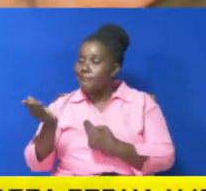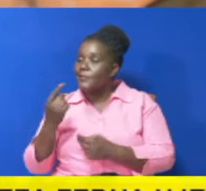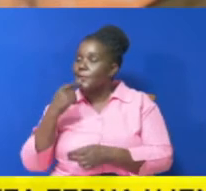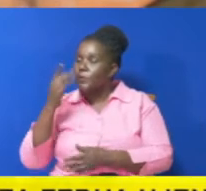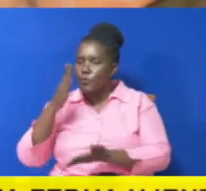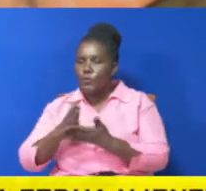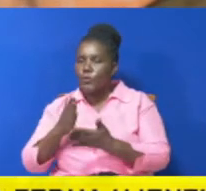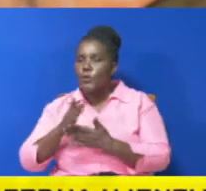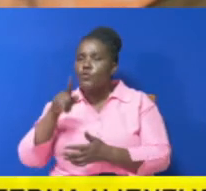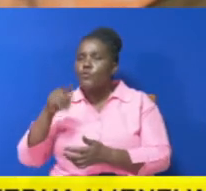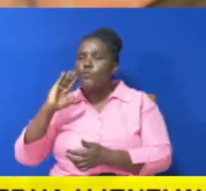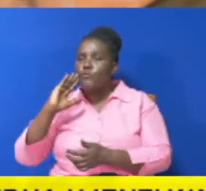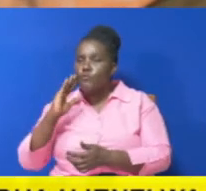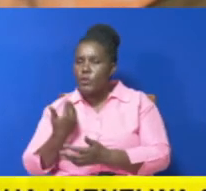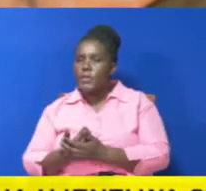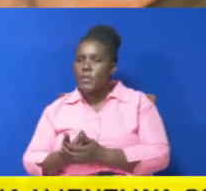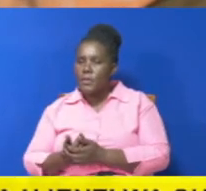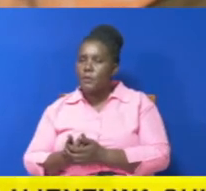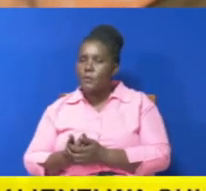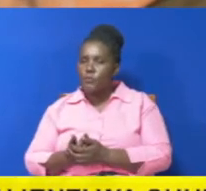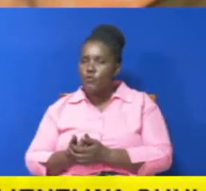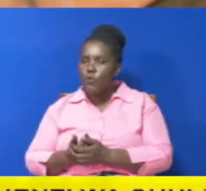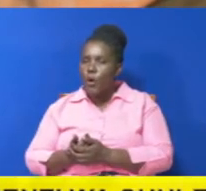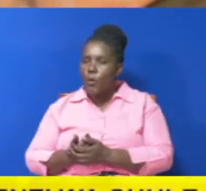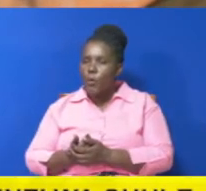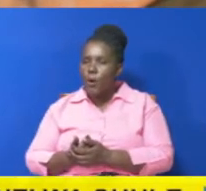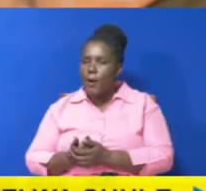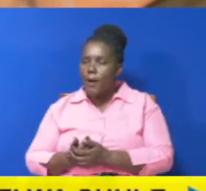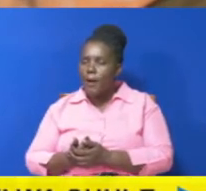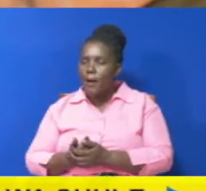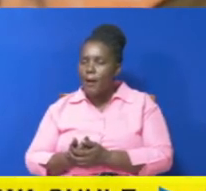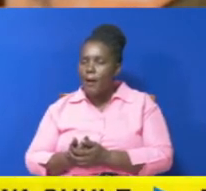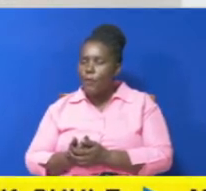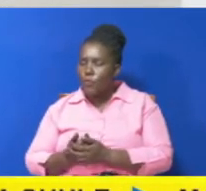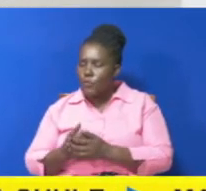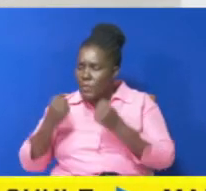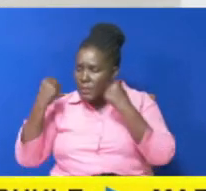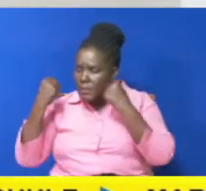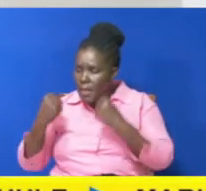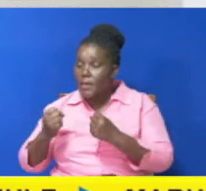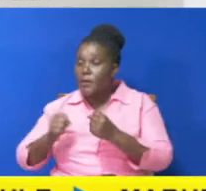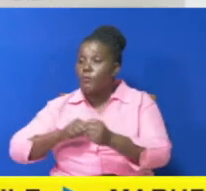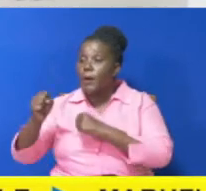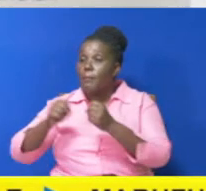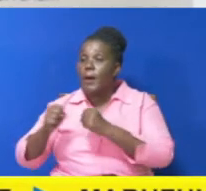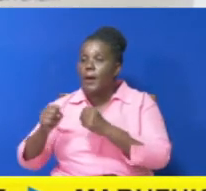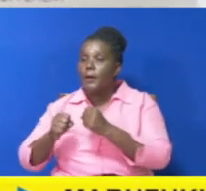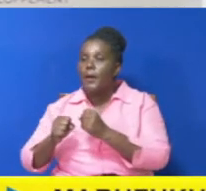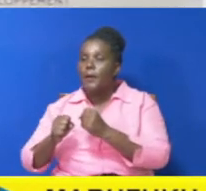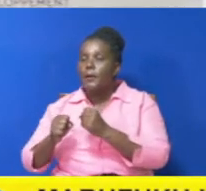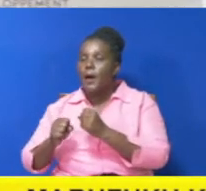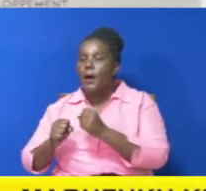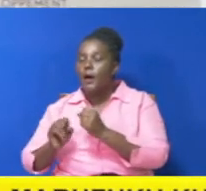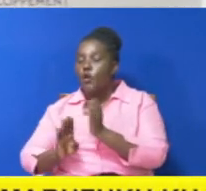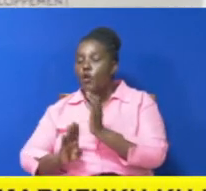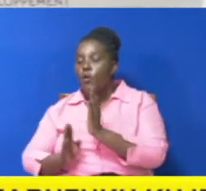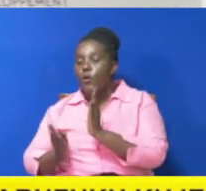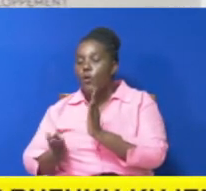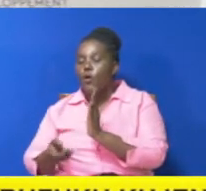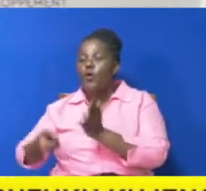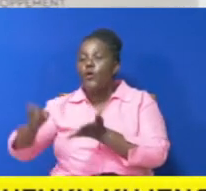kazi ili kukabiliana na ongezeko la magonjwa ya saratani nchini. Kwanza kuongeza uelewa katika